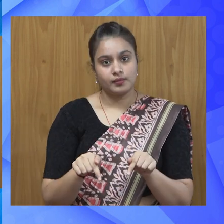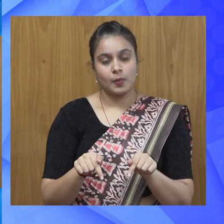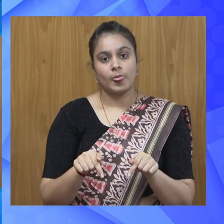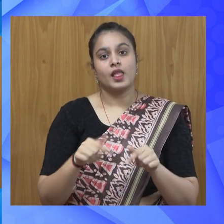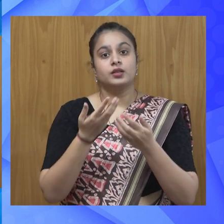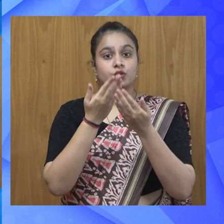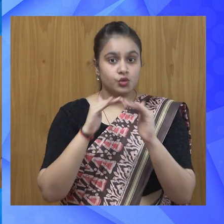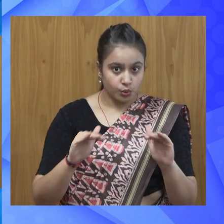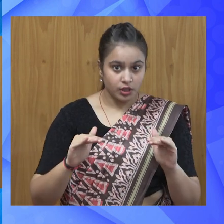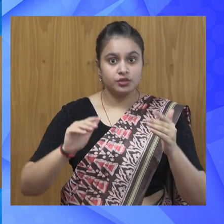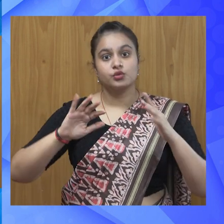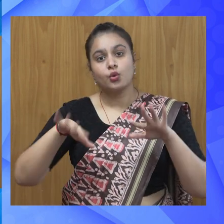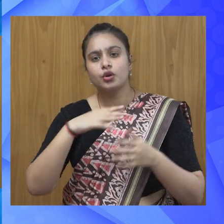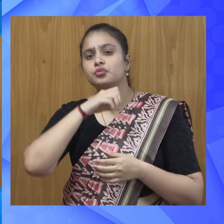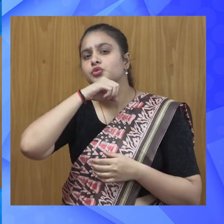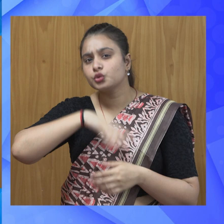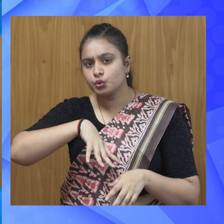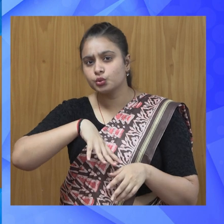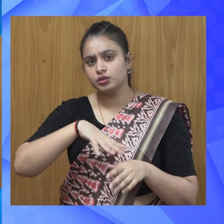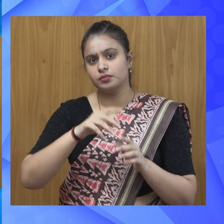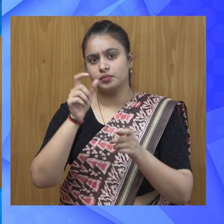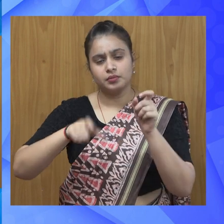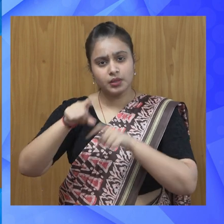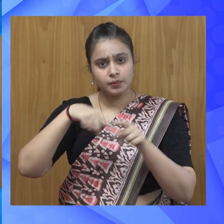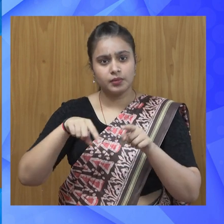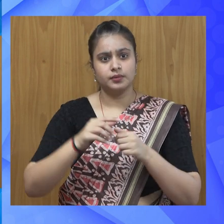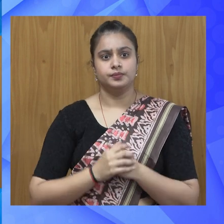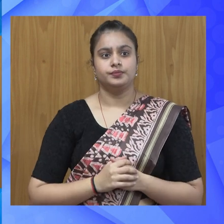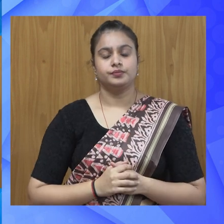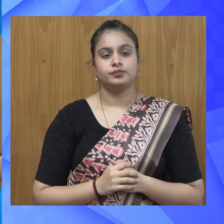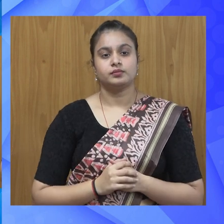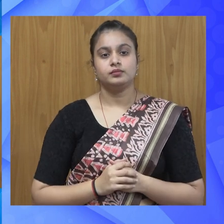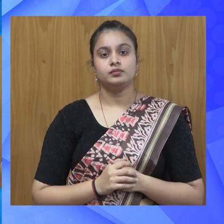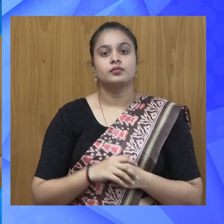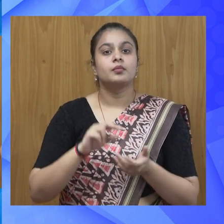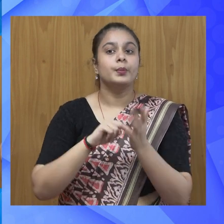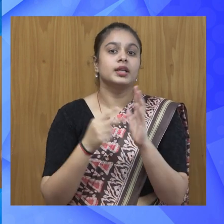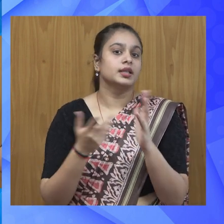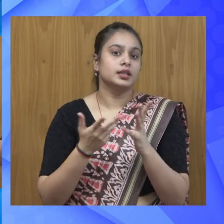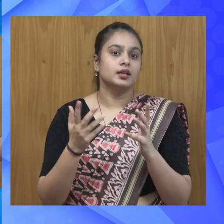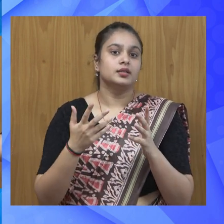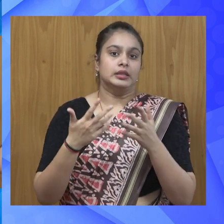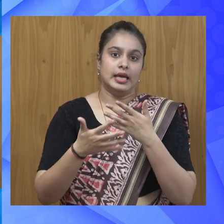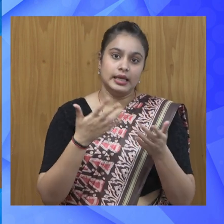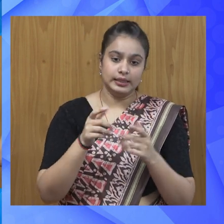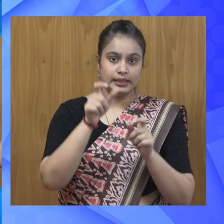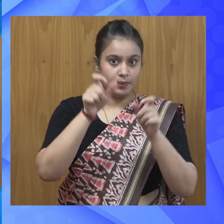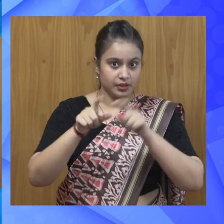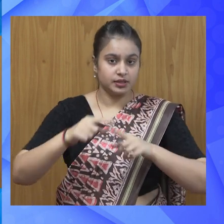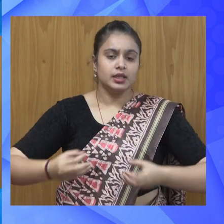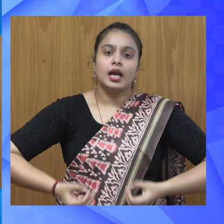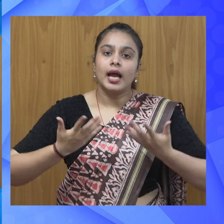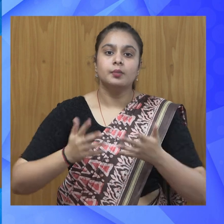खासकर बच्चों और किशोरों में को हम लेकर समझे तो उसका मतलब ये है कैसे व्यक्ति कैसे खुश